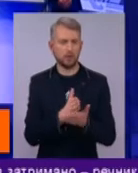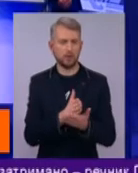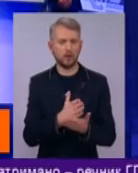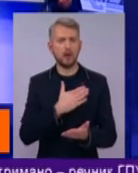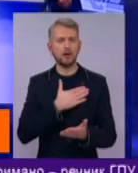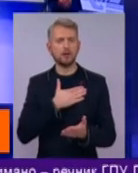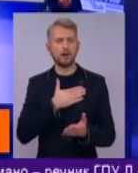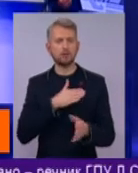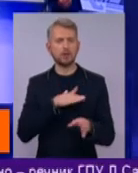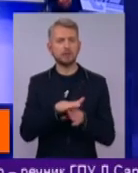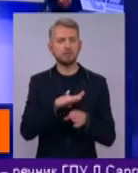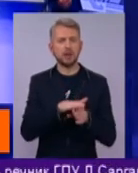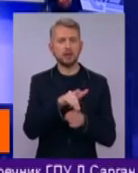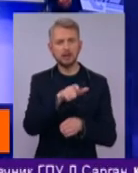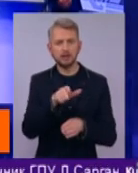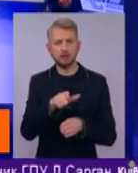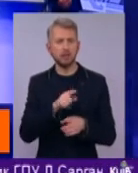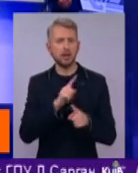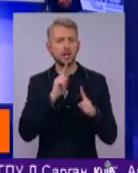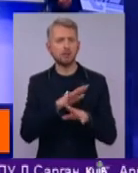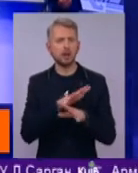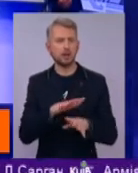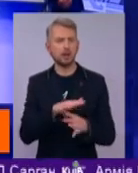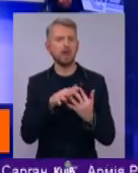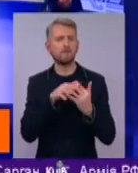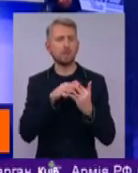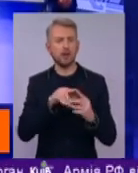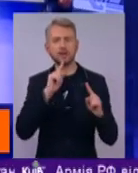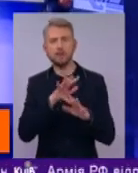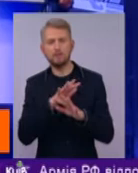Наши исполнители военных песен, которые уже сейчас